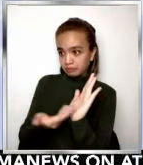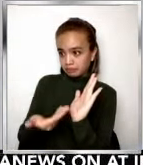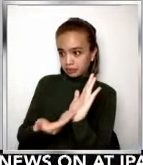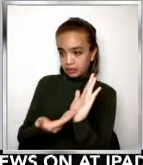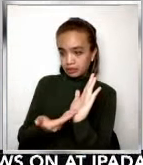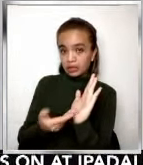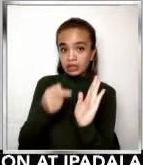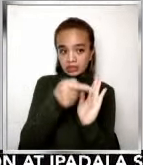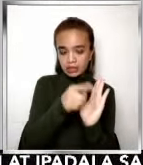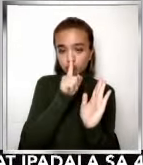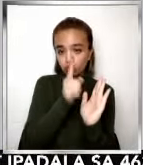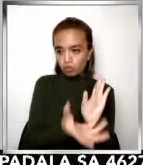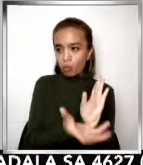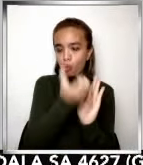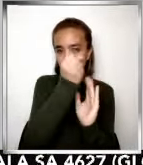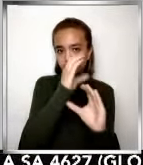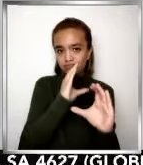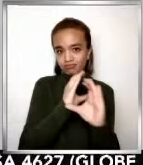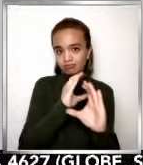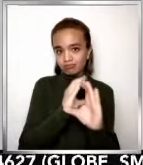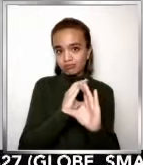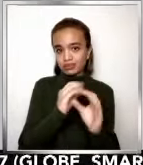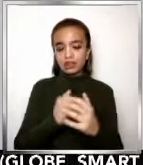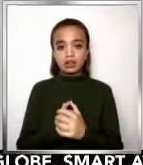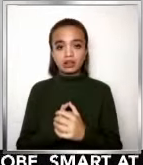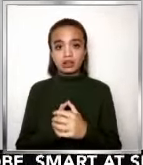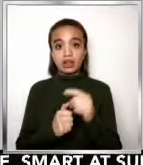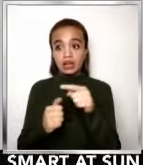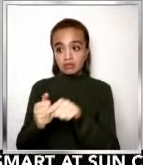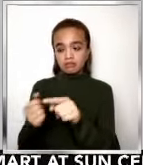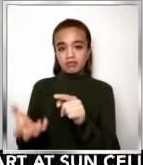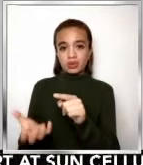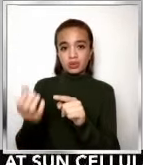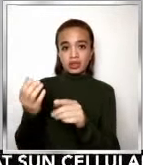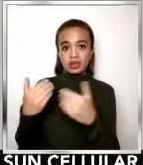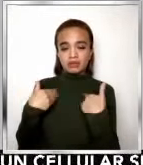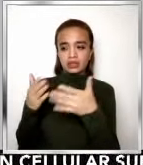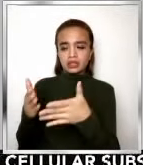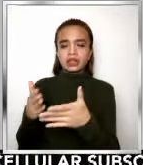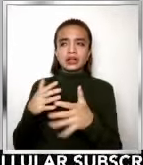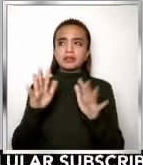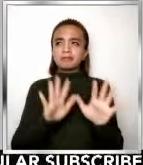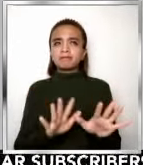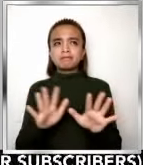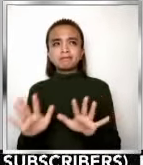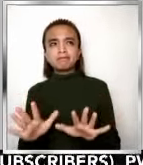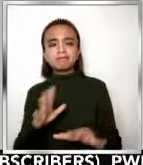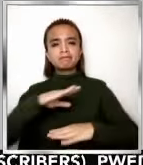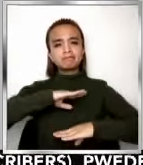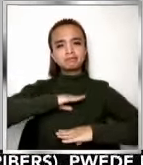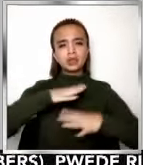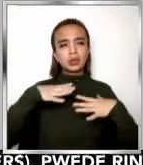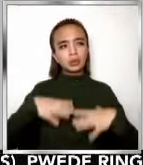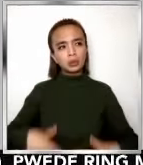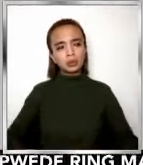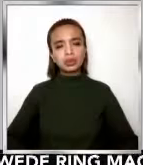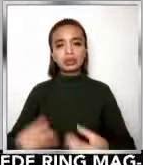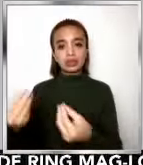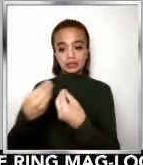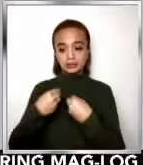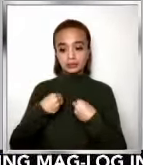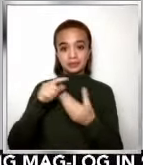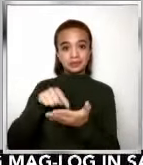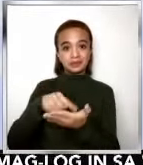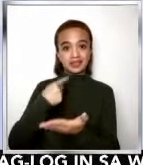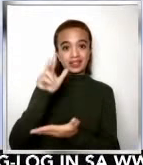kotse. Dahil nasa kanya ang kotse, kampante si Seth at natuwa nang bayaran siya ng 30,000 pesos matapos